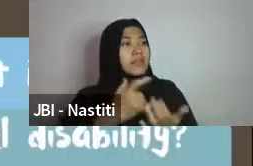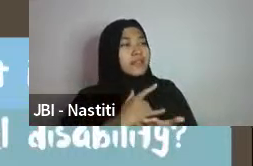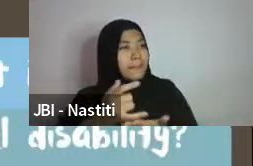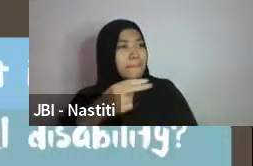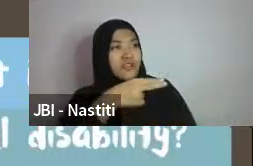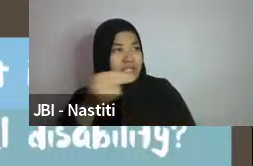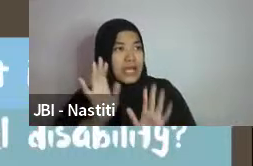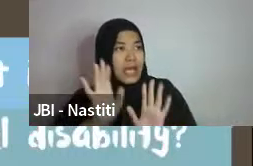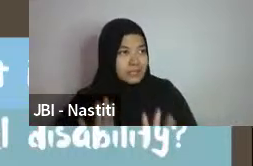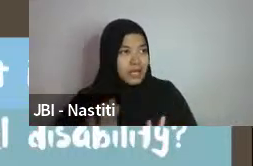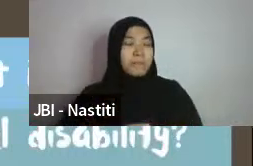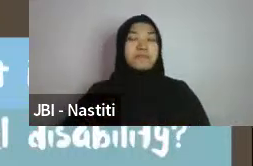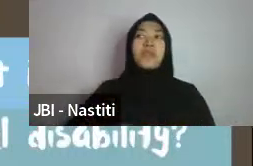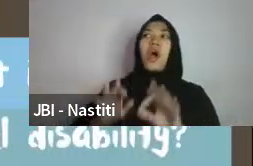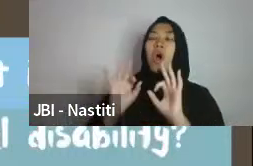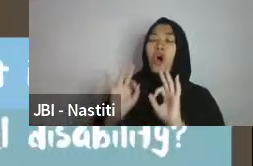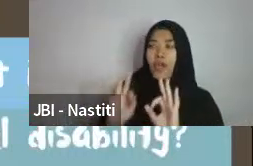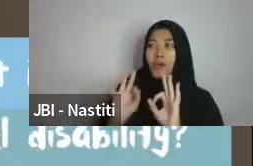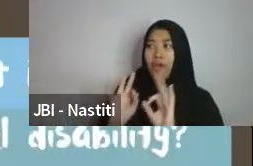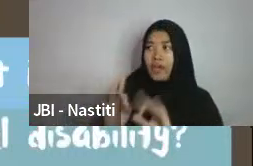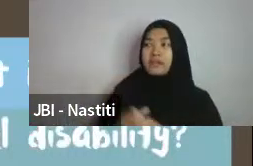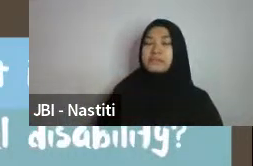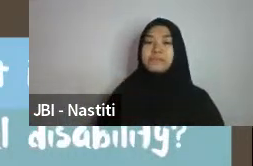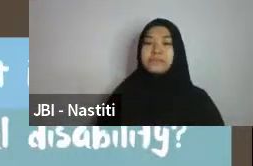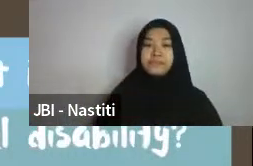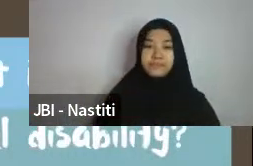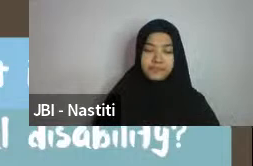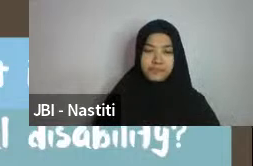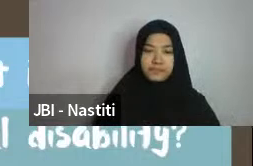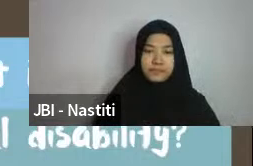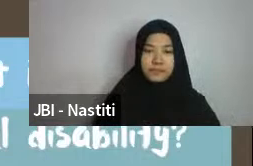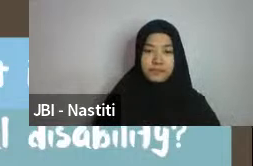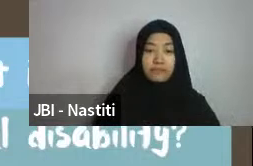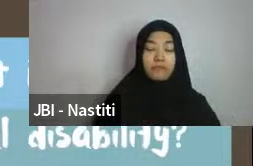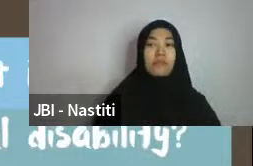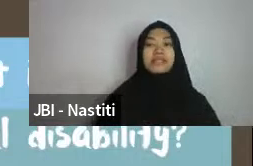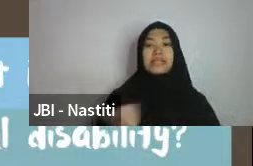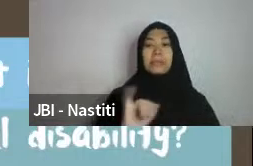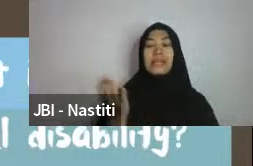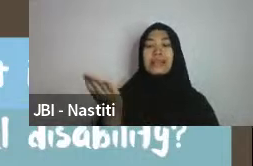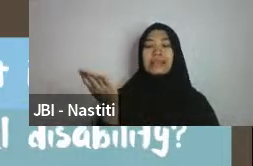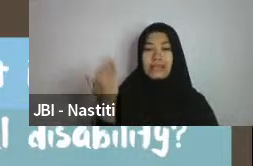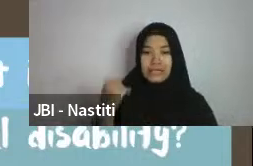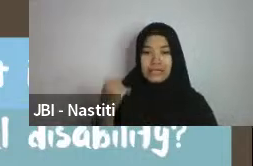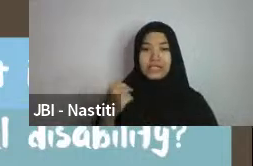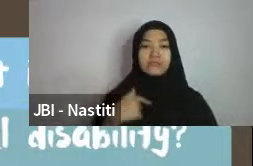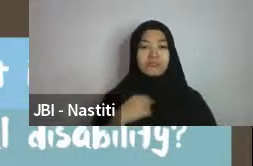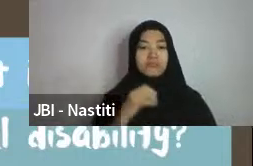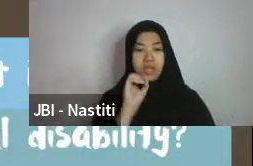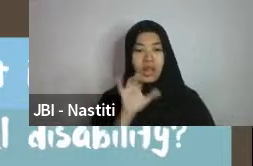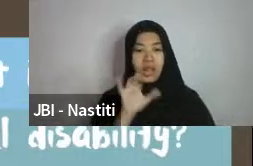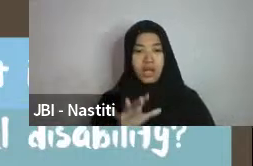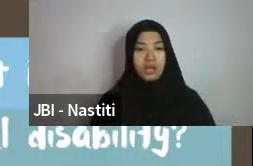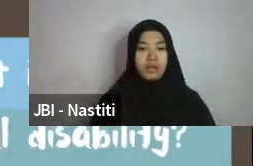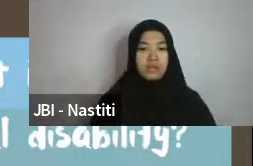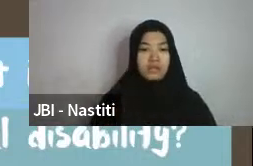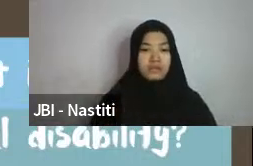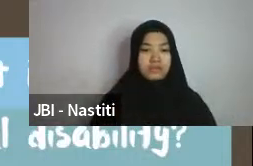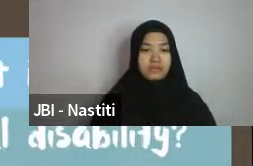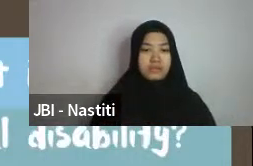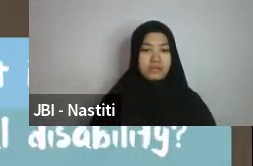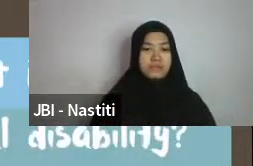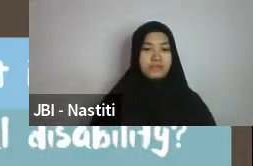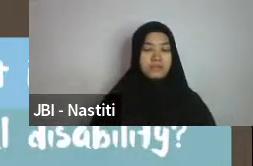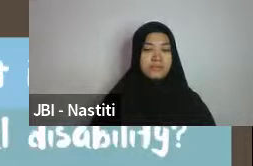Ya, ya. Jadi apa namanya? Ya, seperti saya sebutkan tadi, saya ambil perspektif dari perspektif